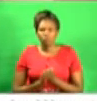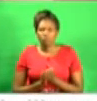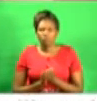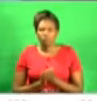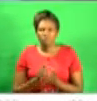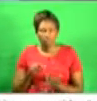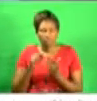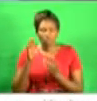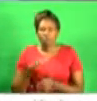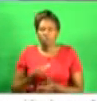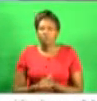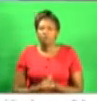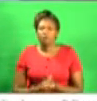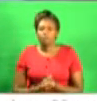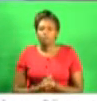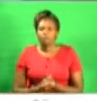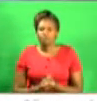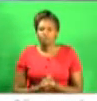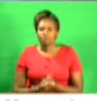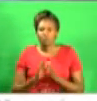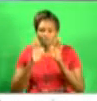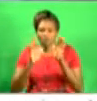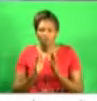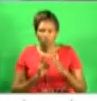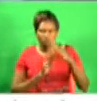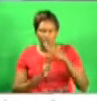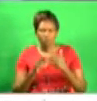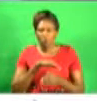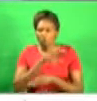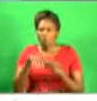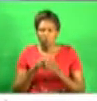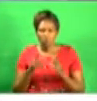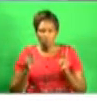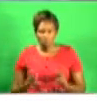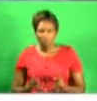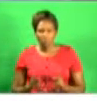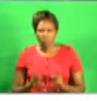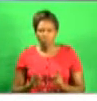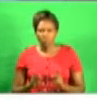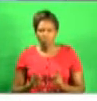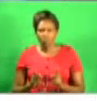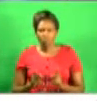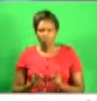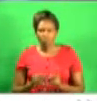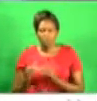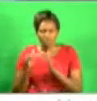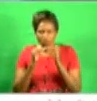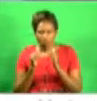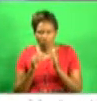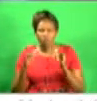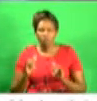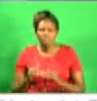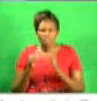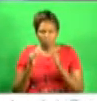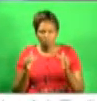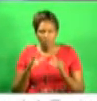mwanamke. It is important to respect all human beings. All human beings are born equal, they remain equal, and